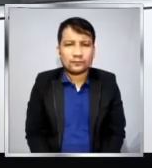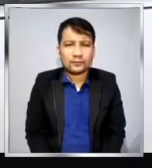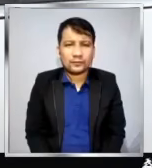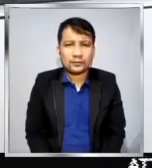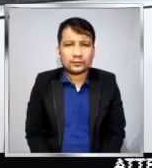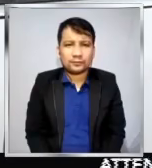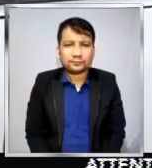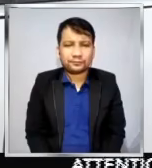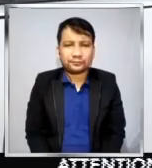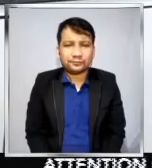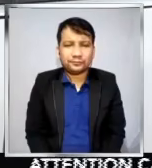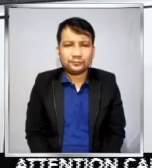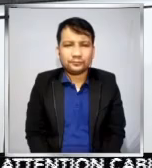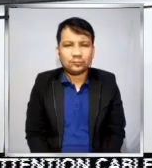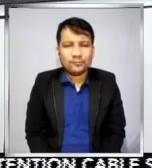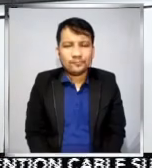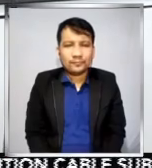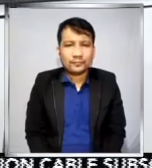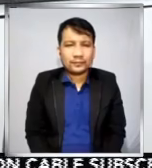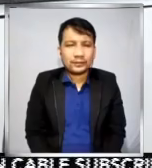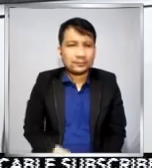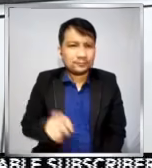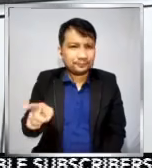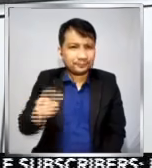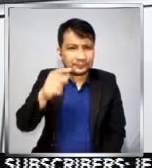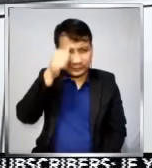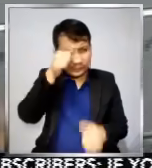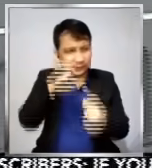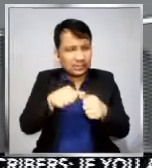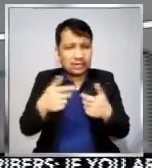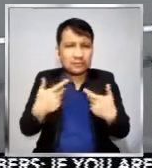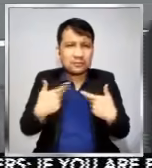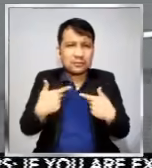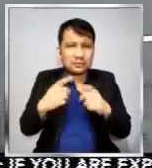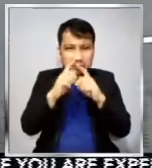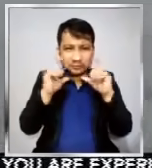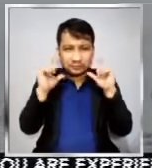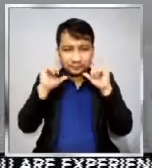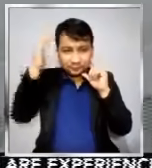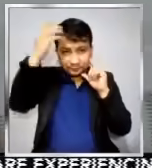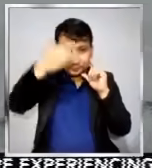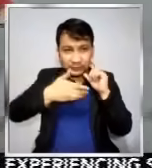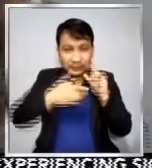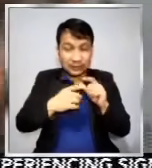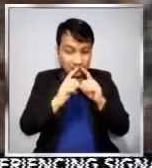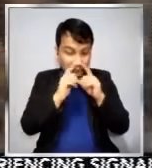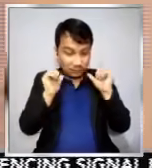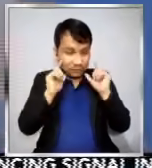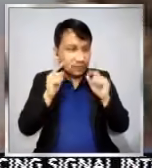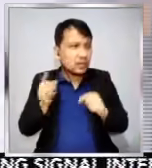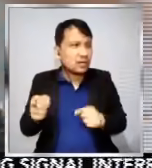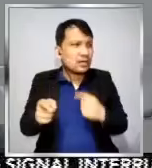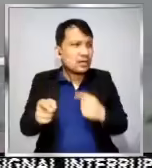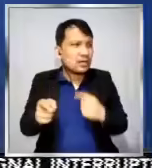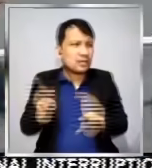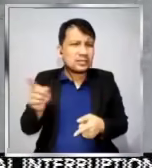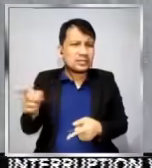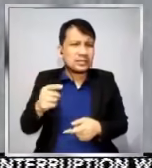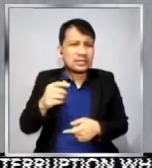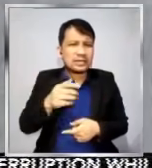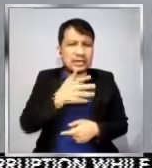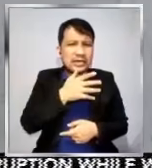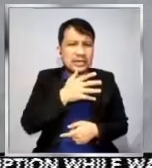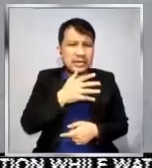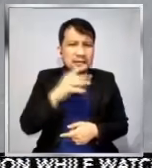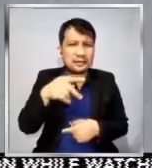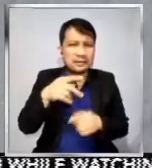Lagi po natin tandaan, magpapot tayo lagi ng paypal. May rayuma at alta presyon si Nanay Paz, 60 taong gulang.